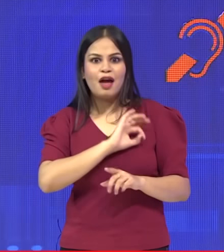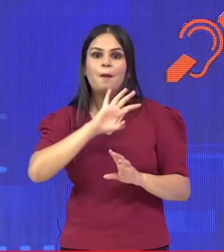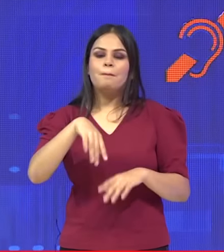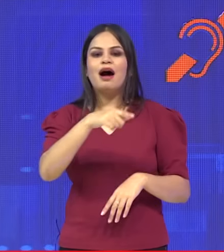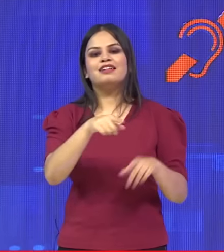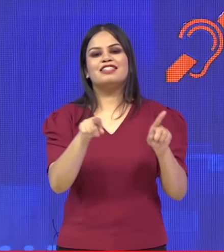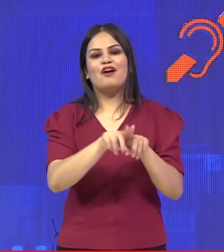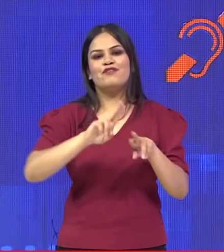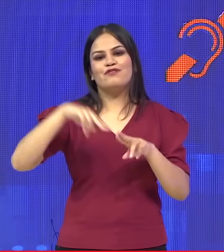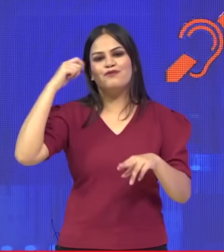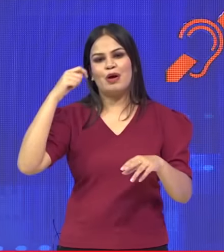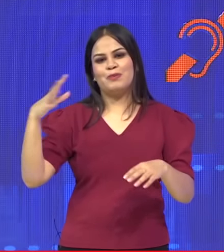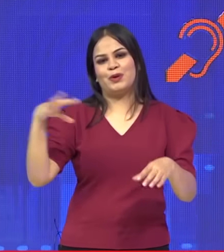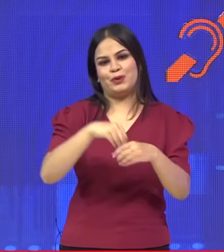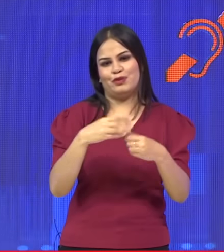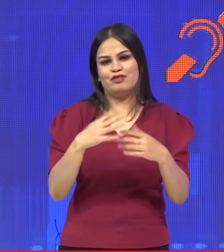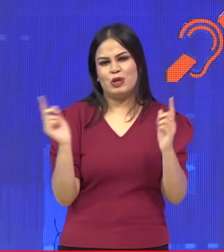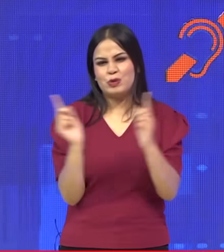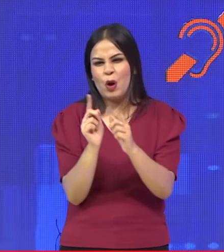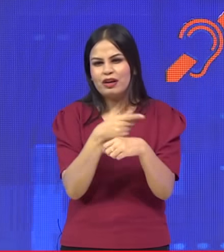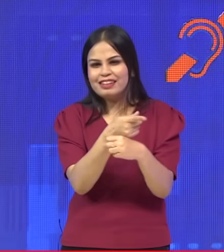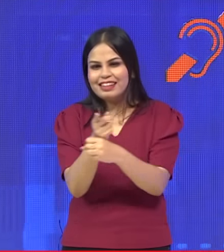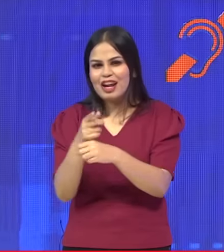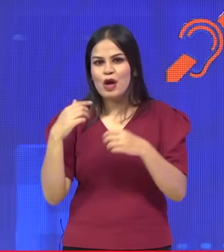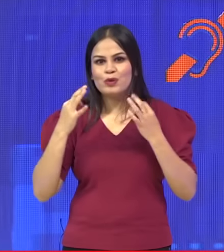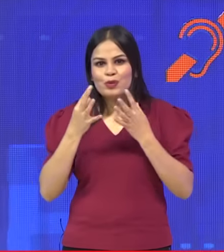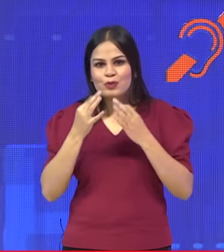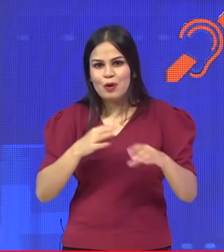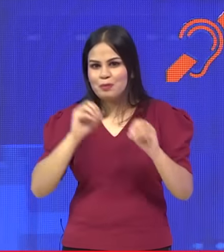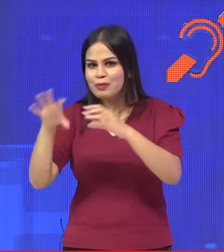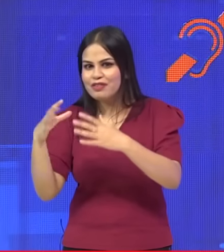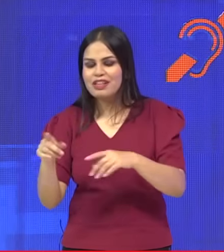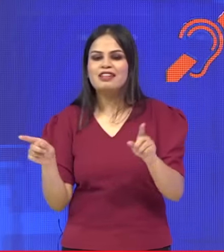भी शायद वो वो डाला है की मैं बच्चों को स्कूल छोड़ रहा हूं